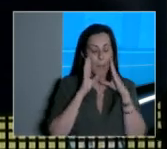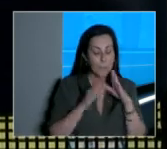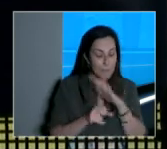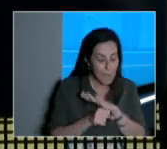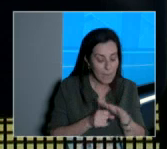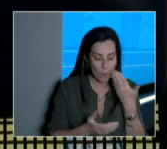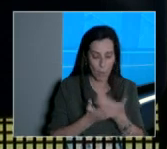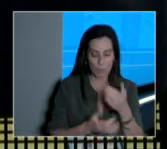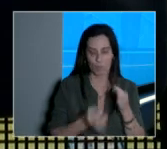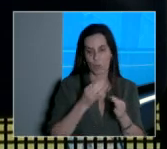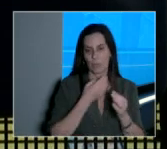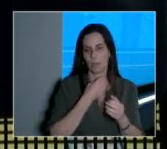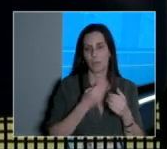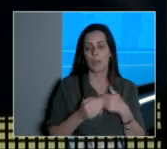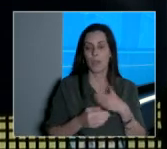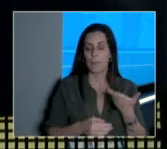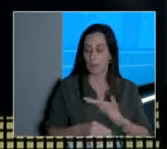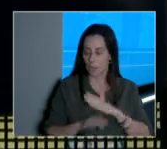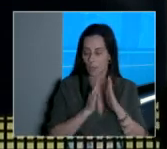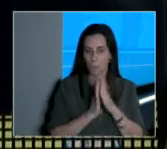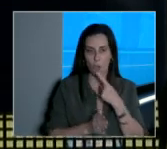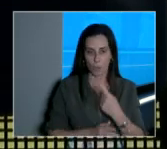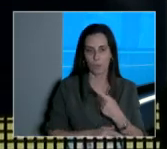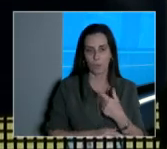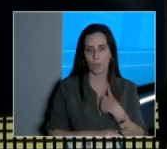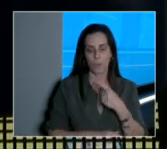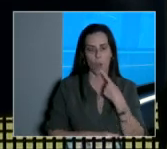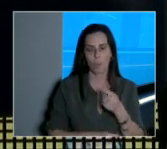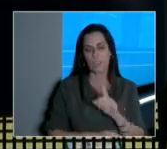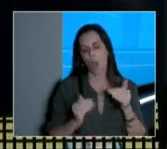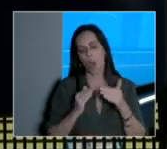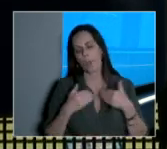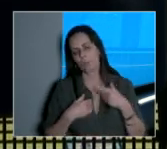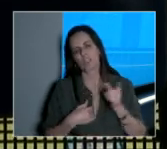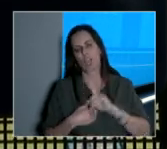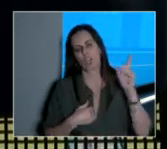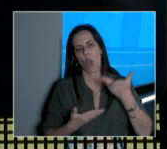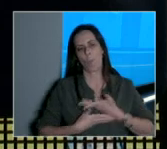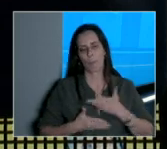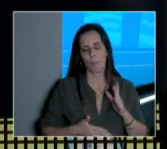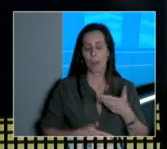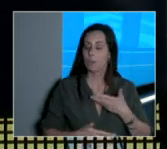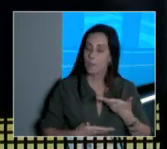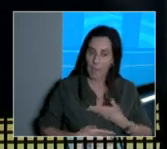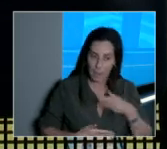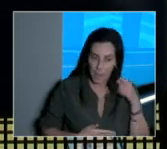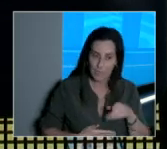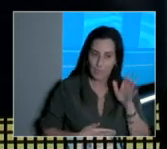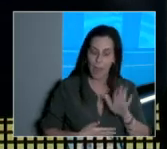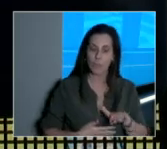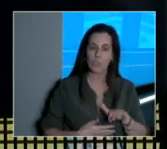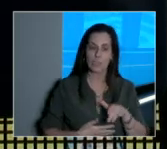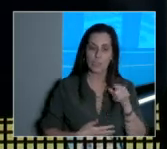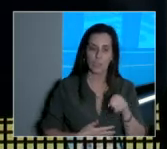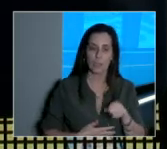מלא ביועץ המשפטי לממשלה. אני מקבל את מה שהם אומרים, ואני לא אומר, זה לא מתאים לי, אז אני לא מקבל את זה. אני מקבל את זה גם כשזה